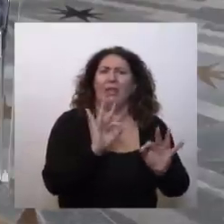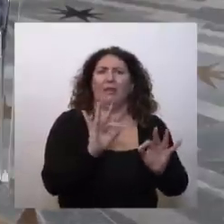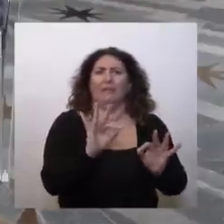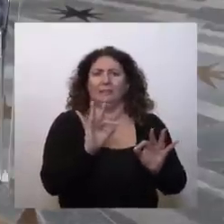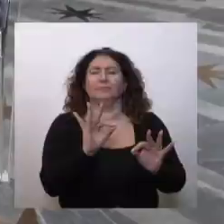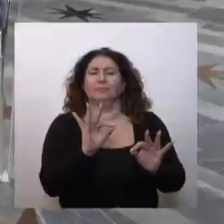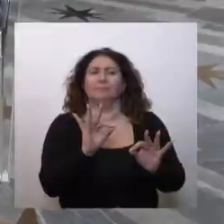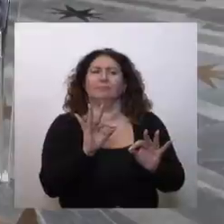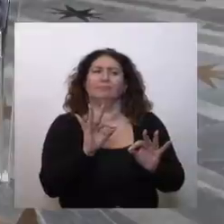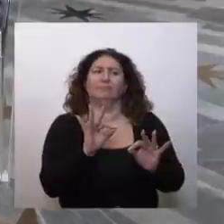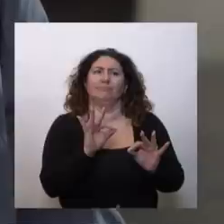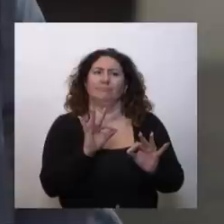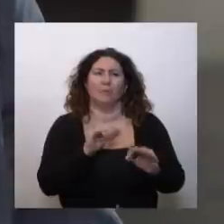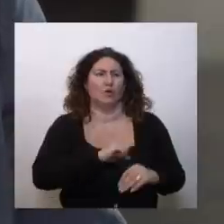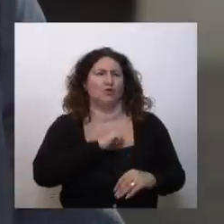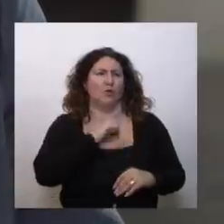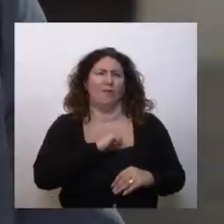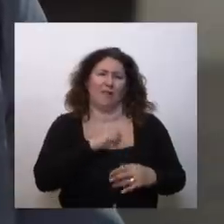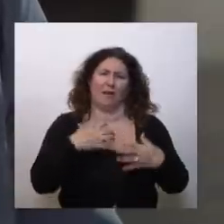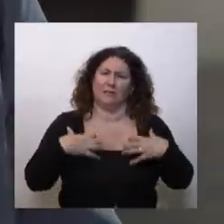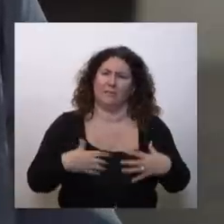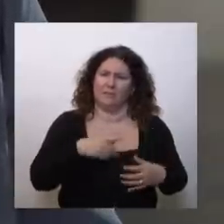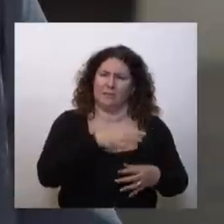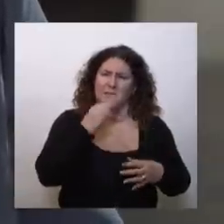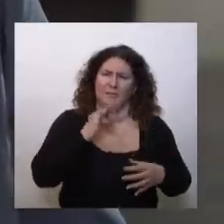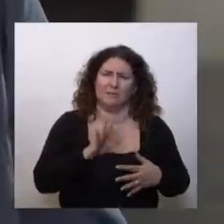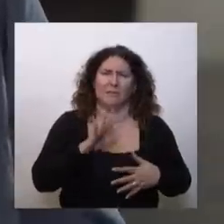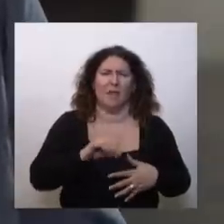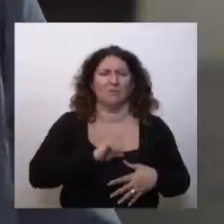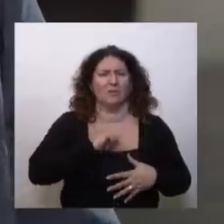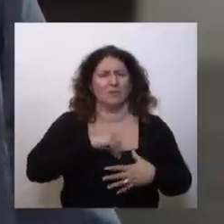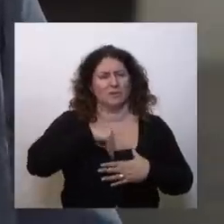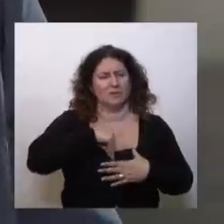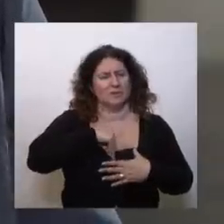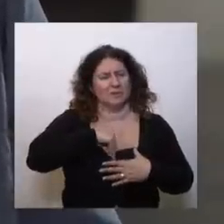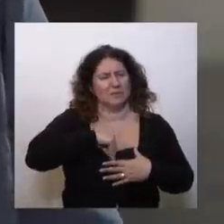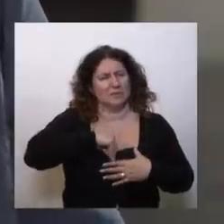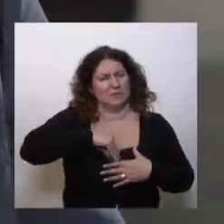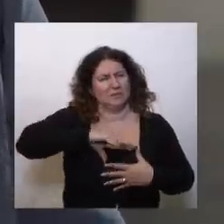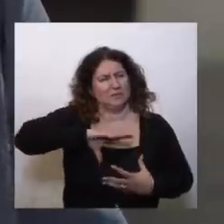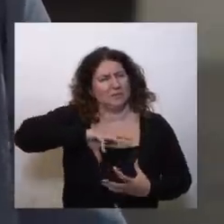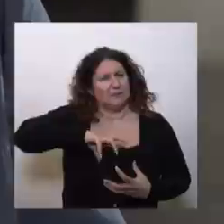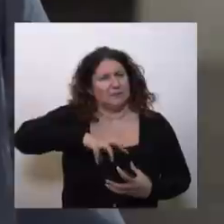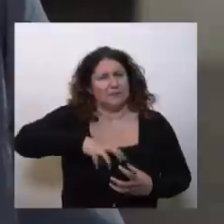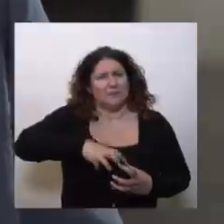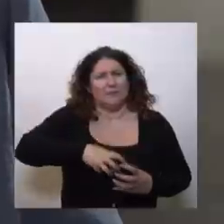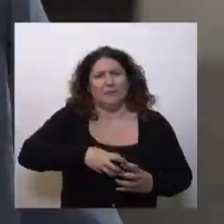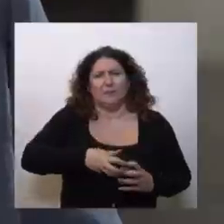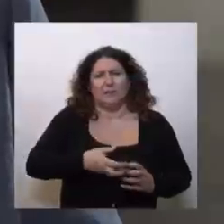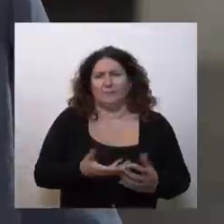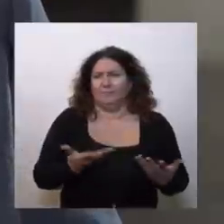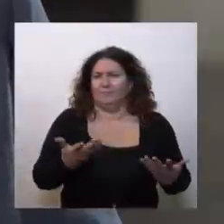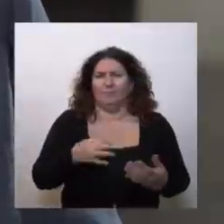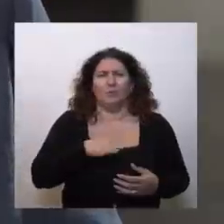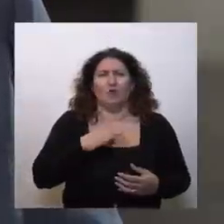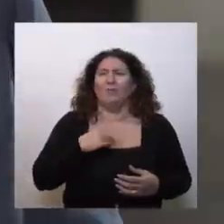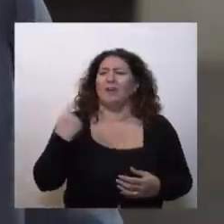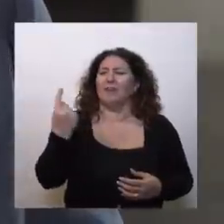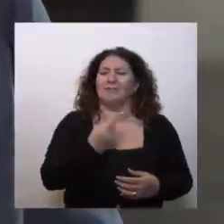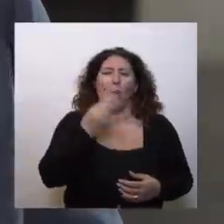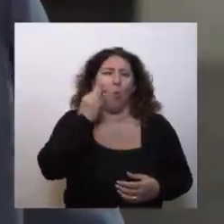sofferenza sicuramente fisica, ma soprattutto interiore, profonda, tipica di ogni sofferenza